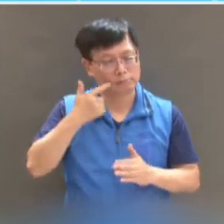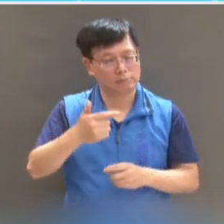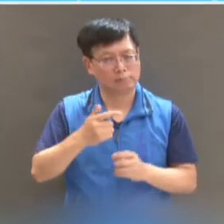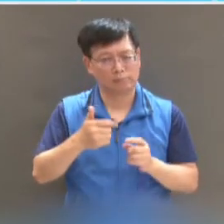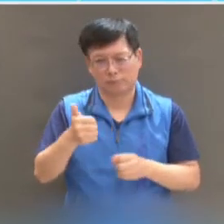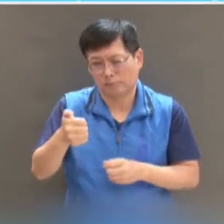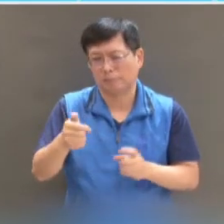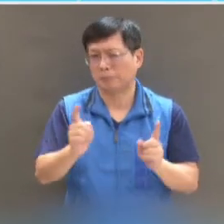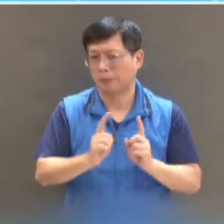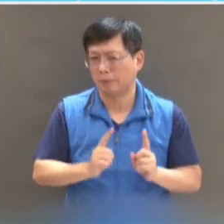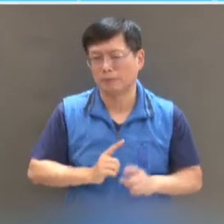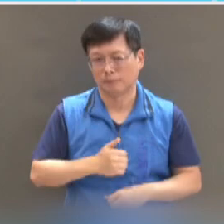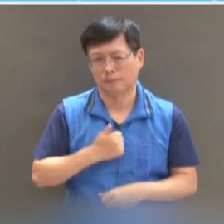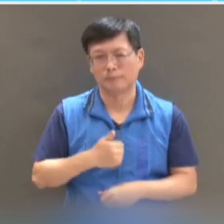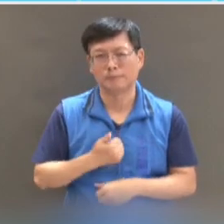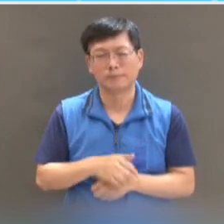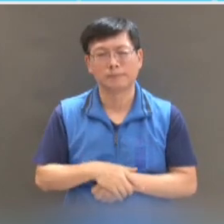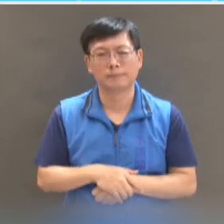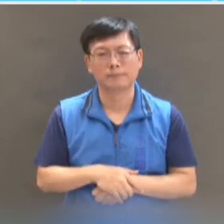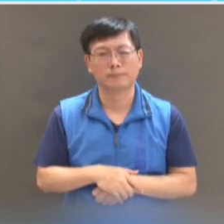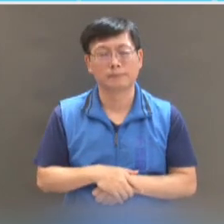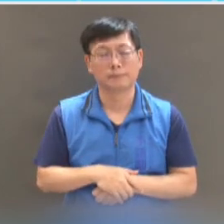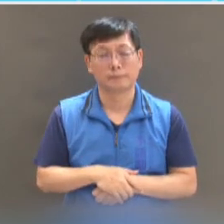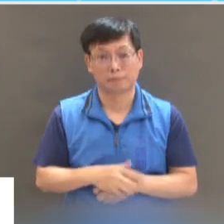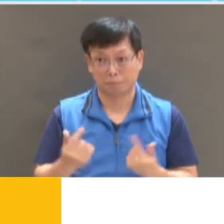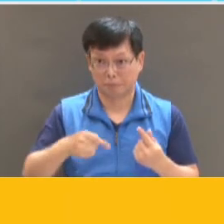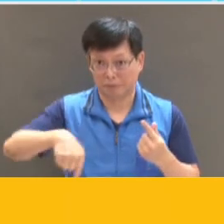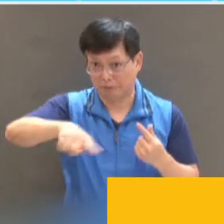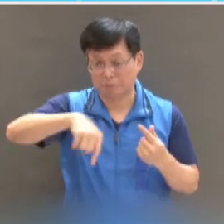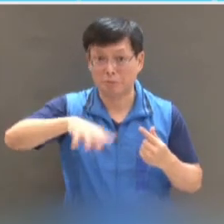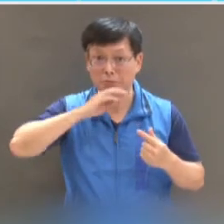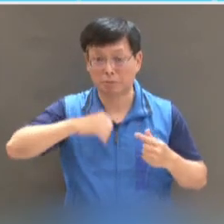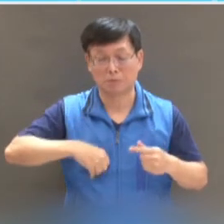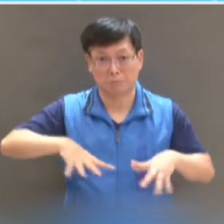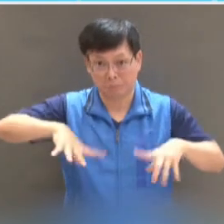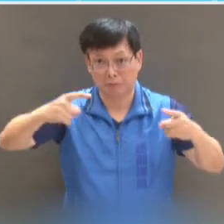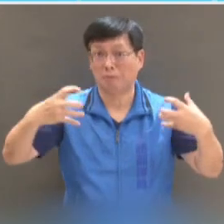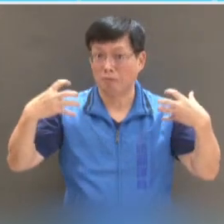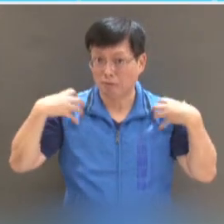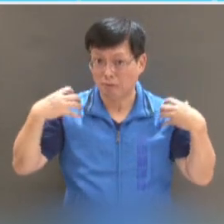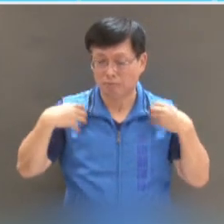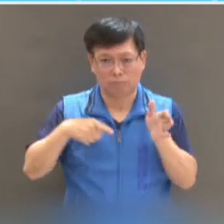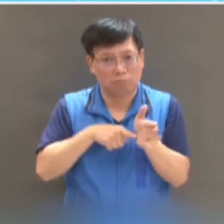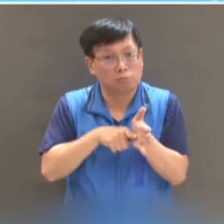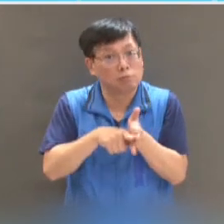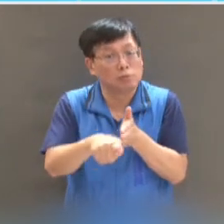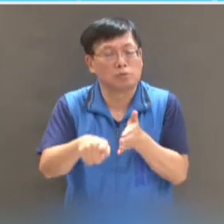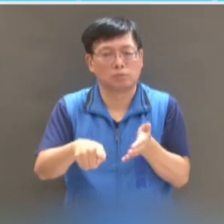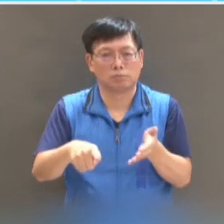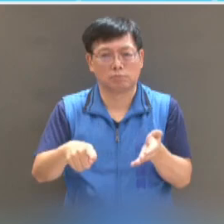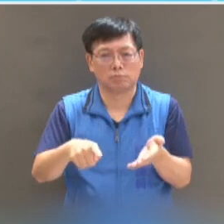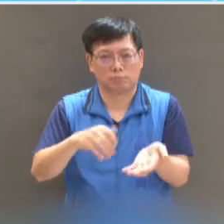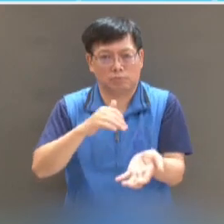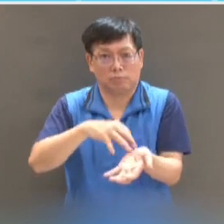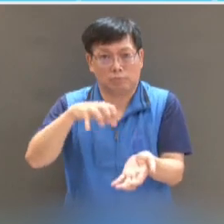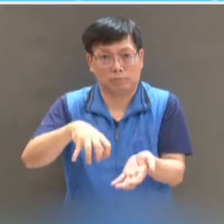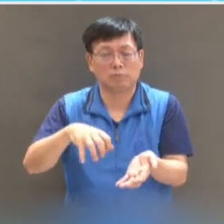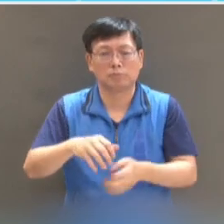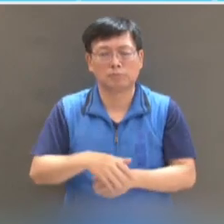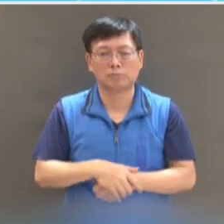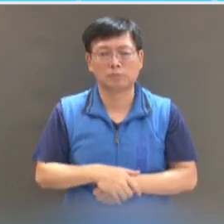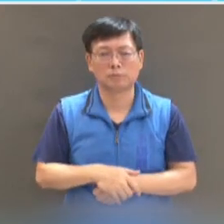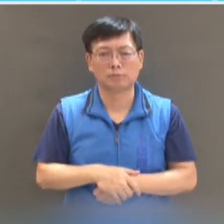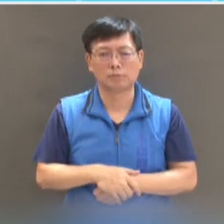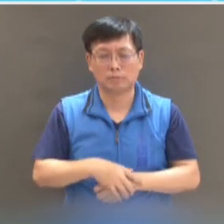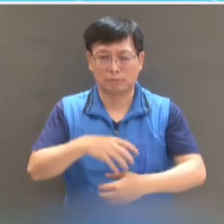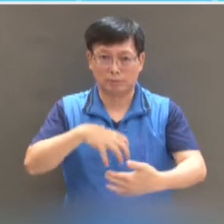心，又很感动。所以这些在第一线，尤其是专责的责任医院